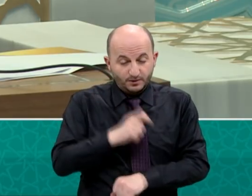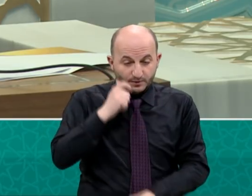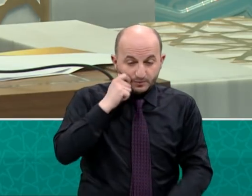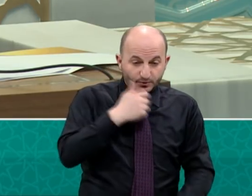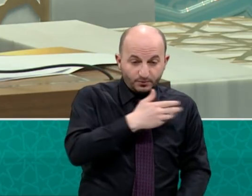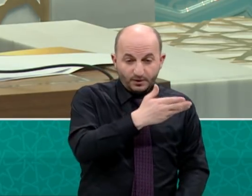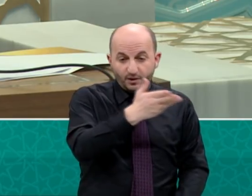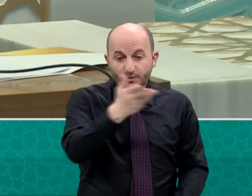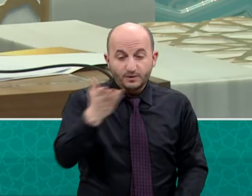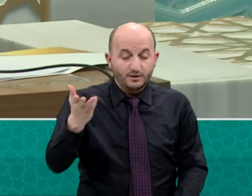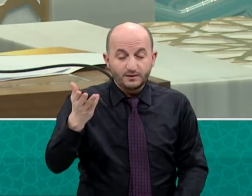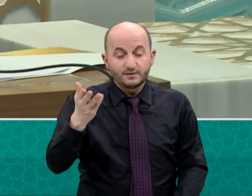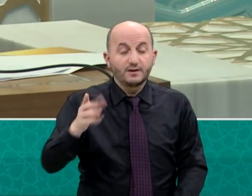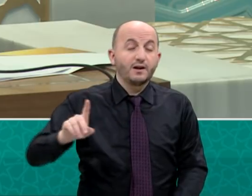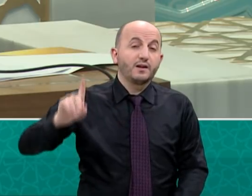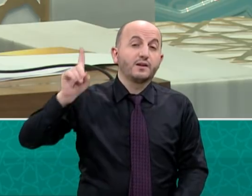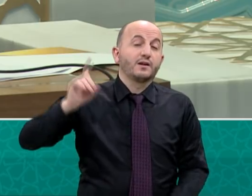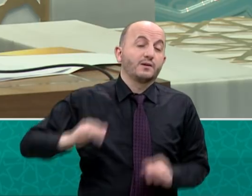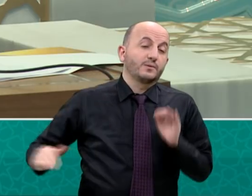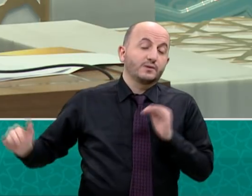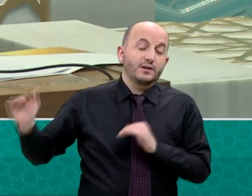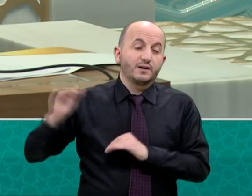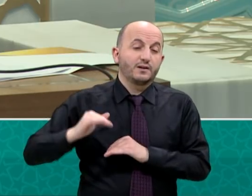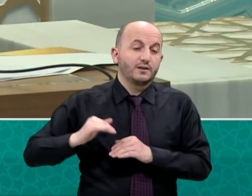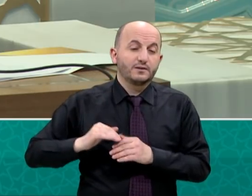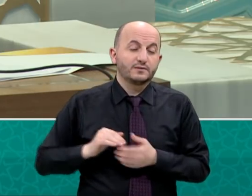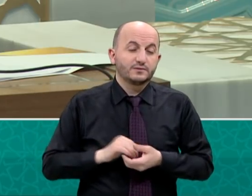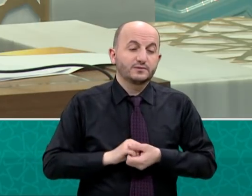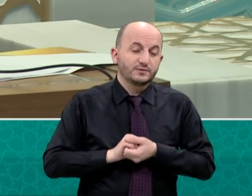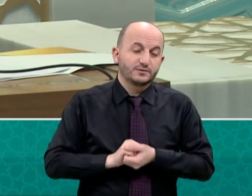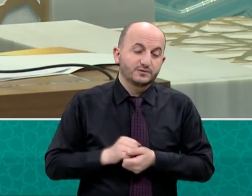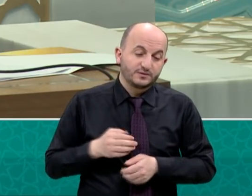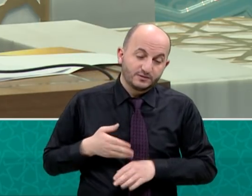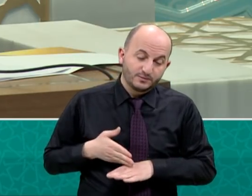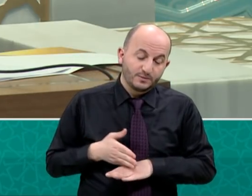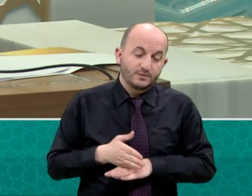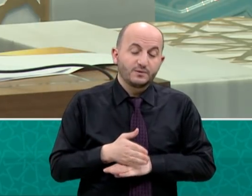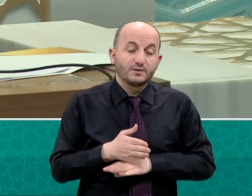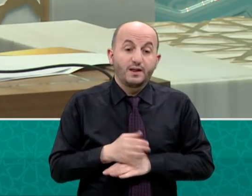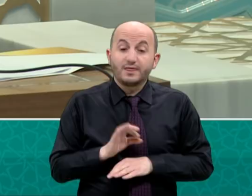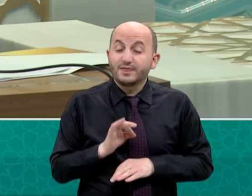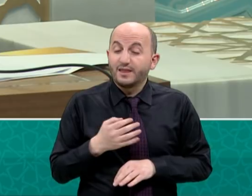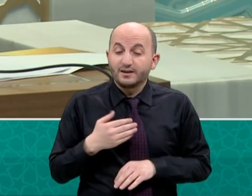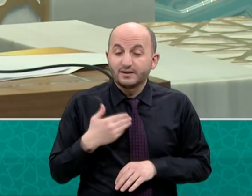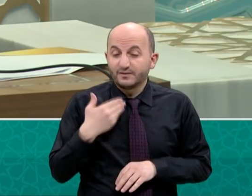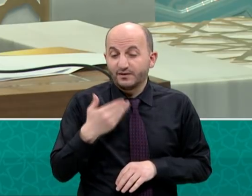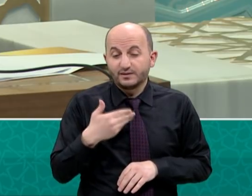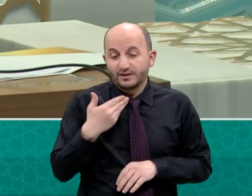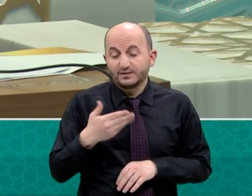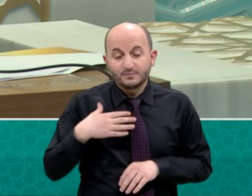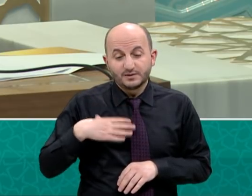Müslümanlar olarak Allah-u Teala'nın bu sıdık ve sadakatle neyi ifade